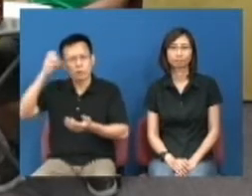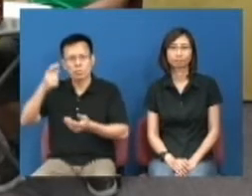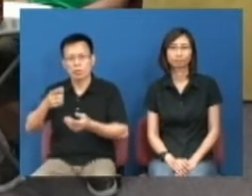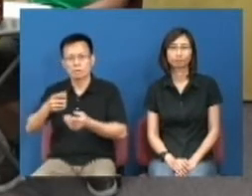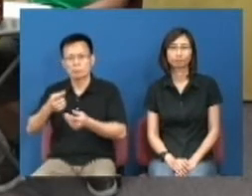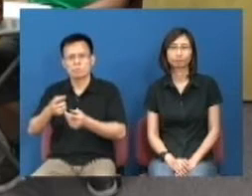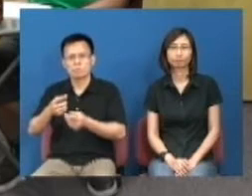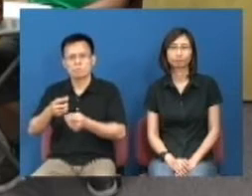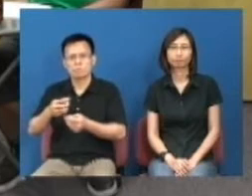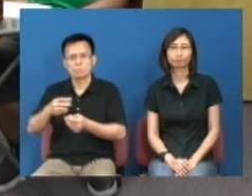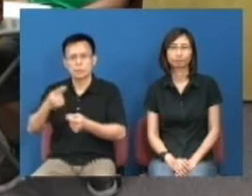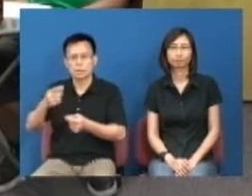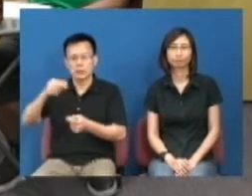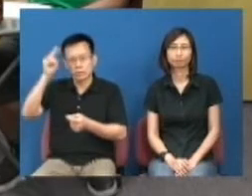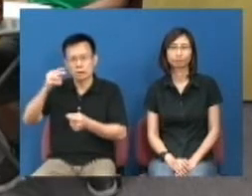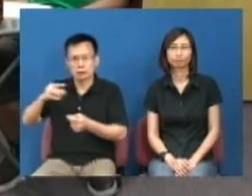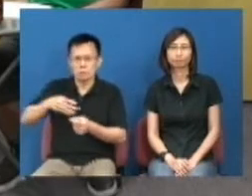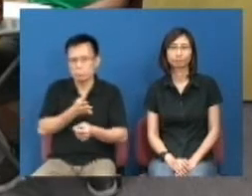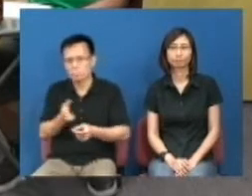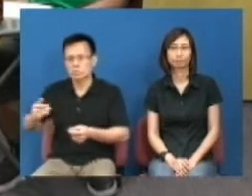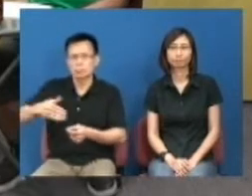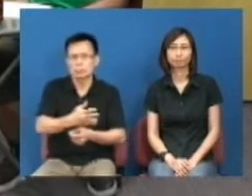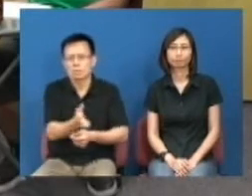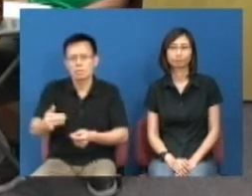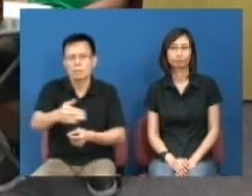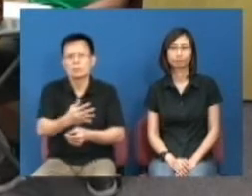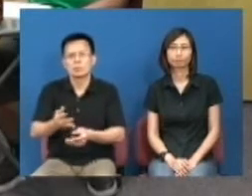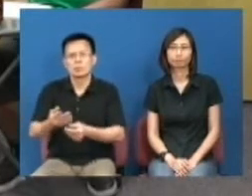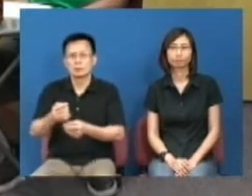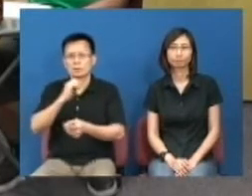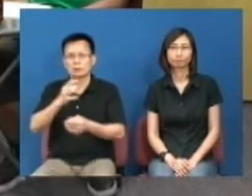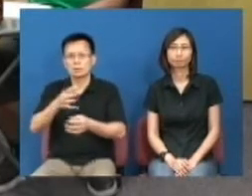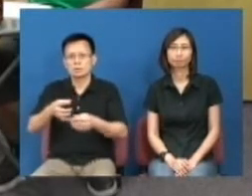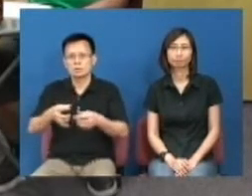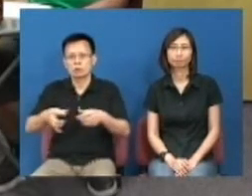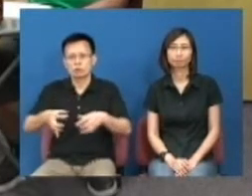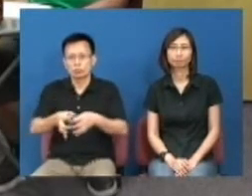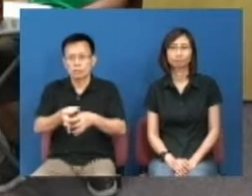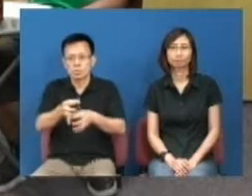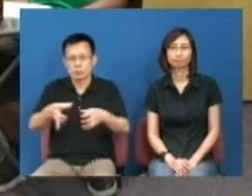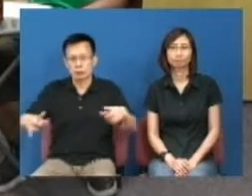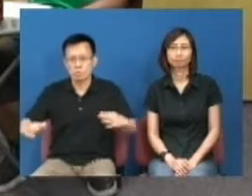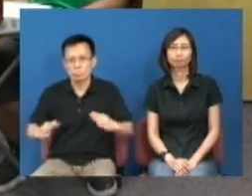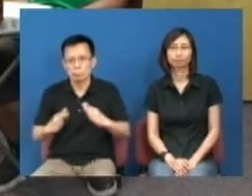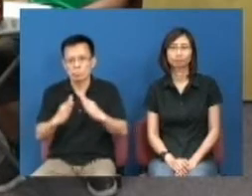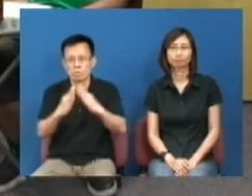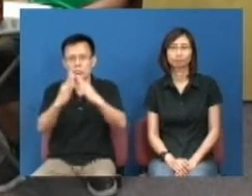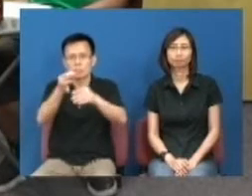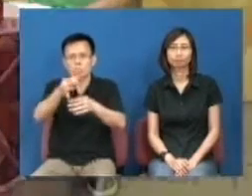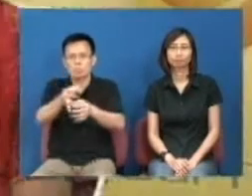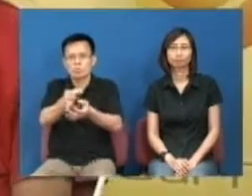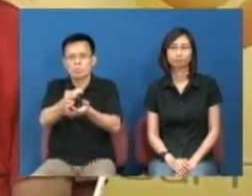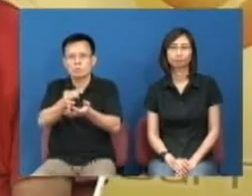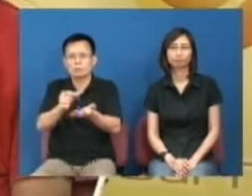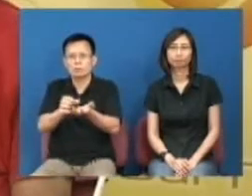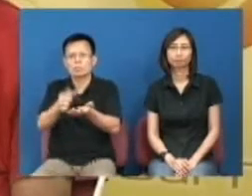啲人流兜兜轉嘅時候咧，難免有啲瓶頸位啊。有瓶頸位嘅時候，如果係發生意